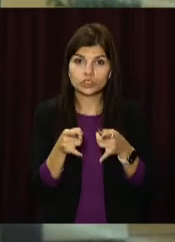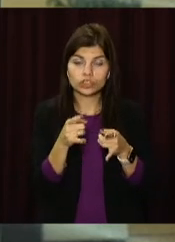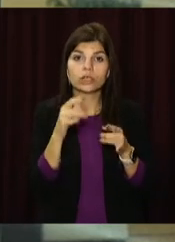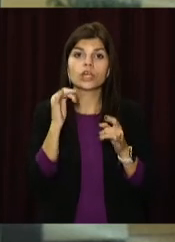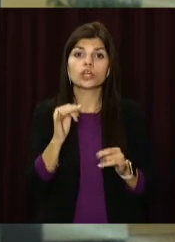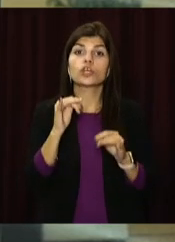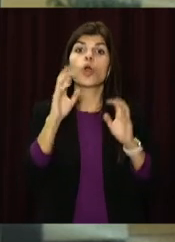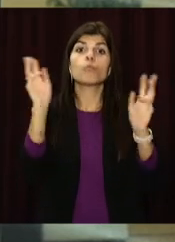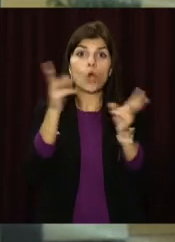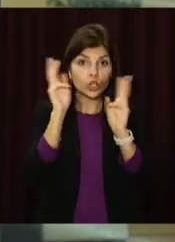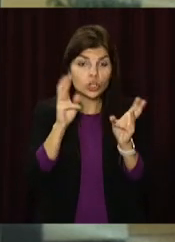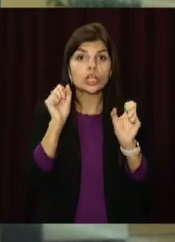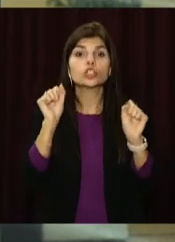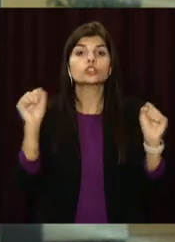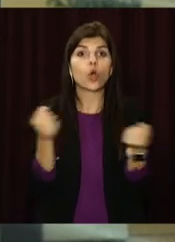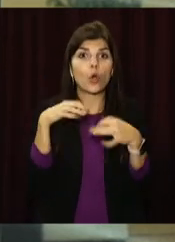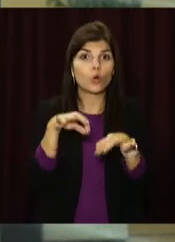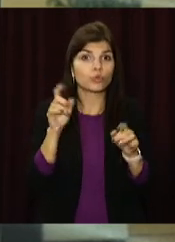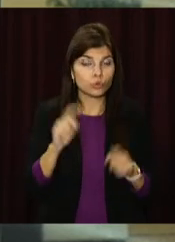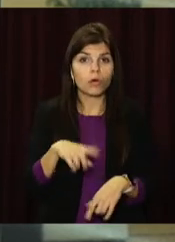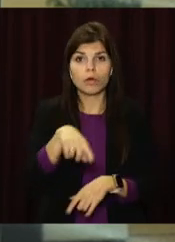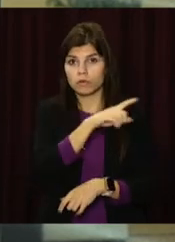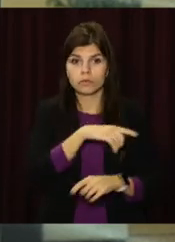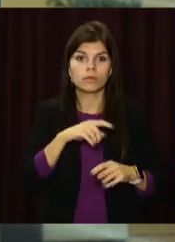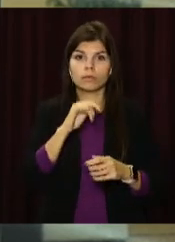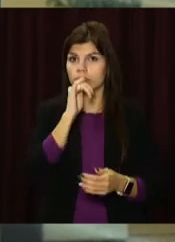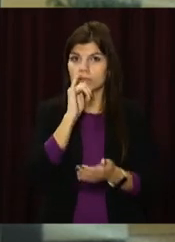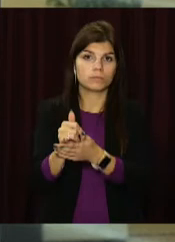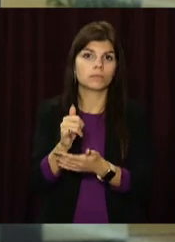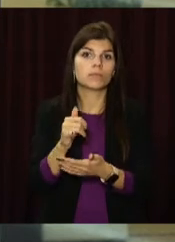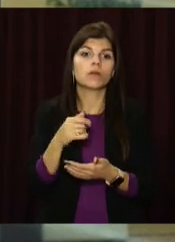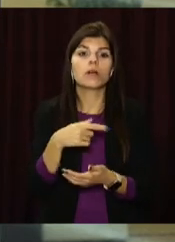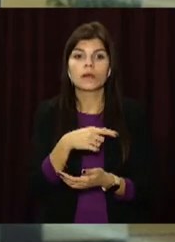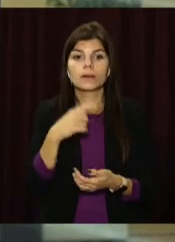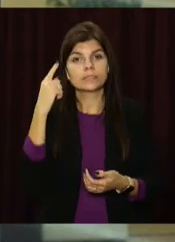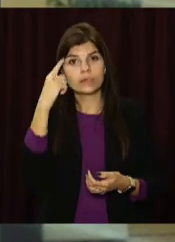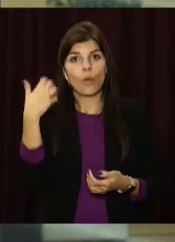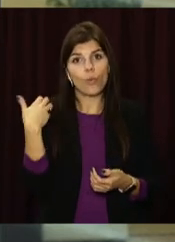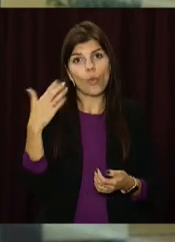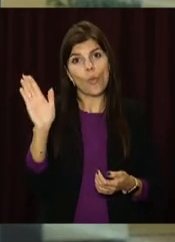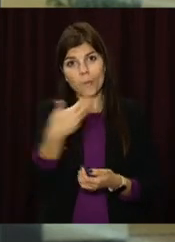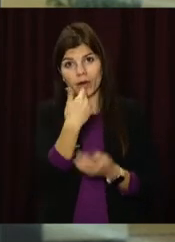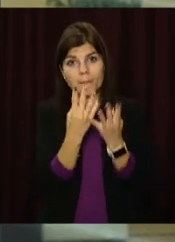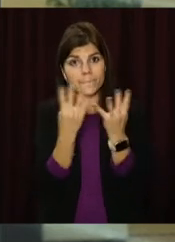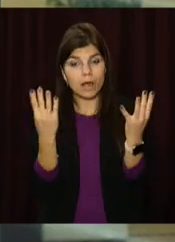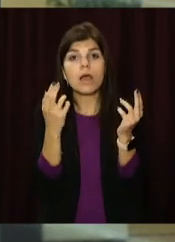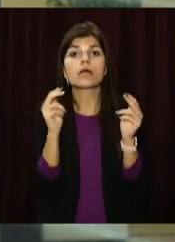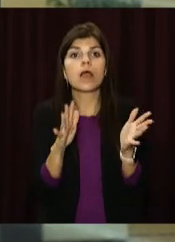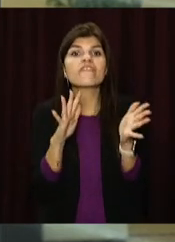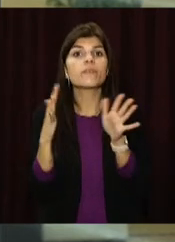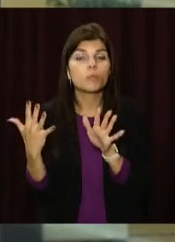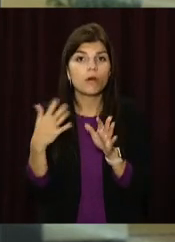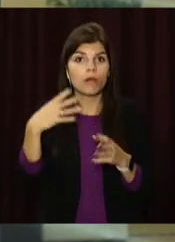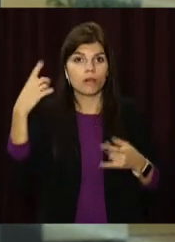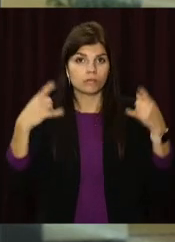пожежних та швидких. Громада вирішила боротися з нелегальними перешкодами, прибрати паркани. Як це відбувається, бачила